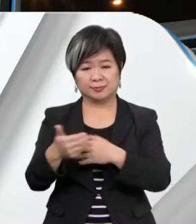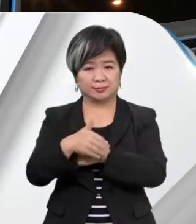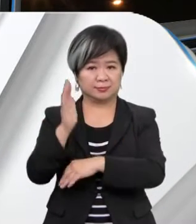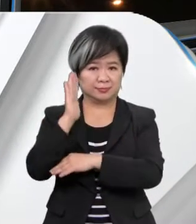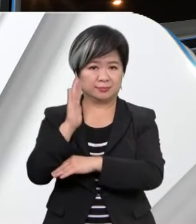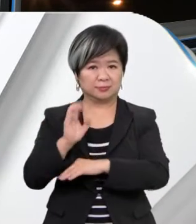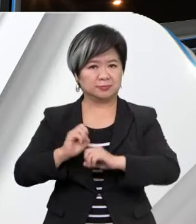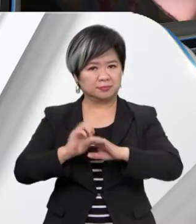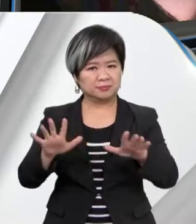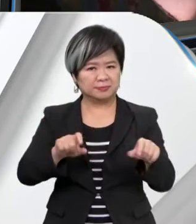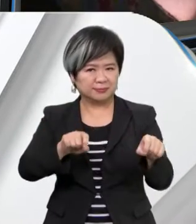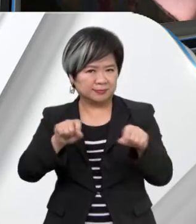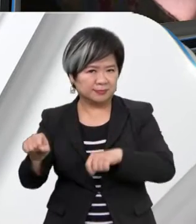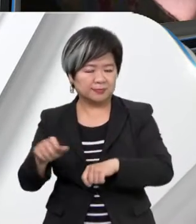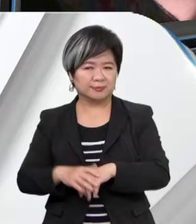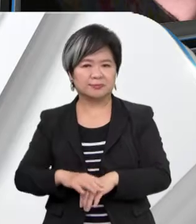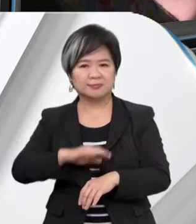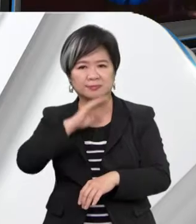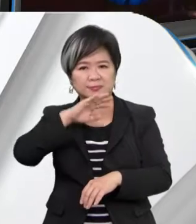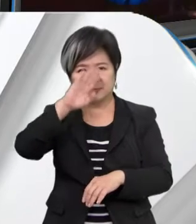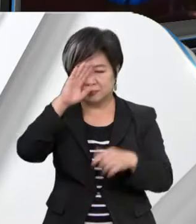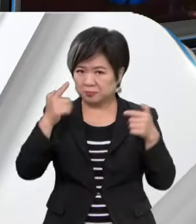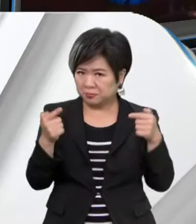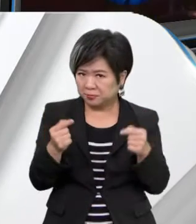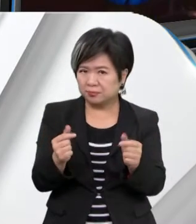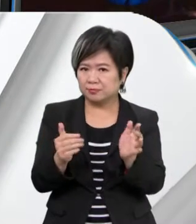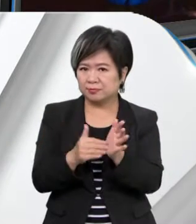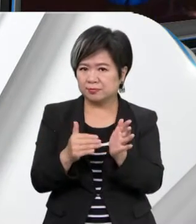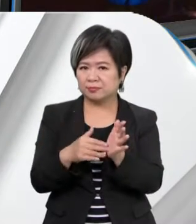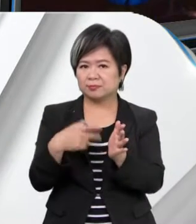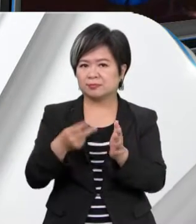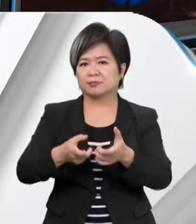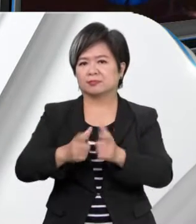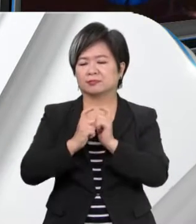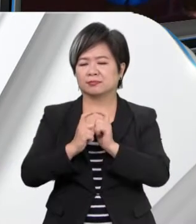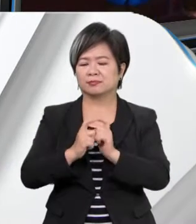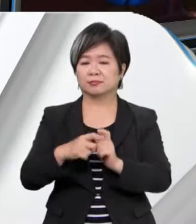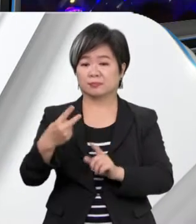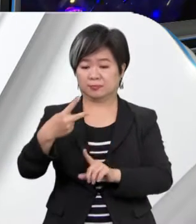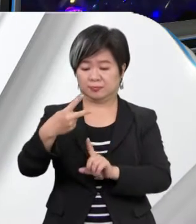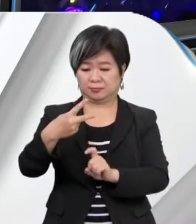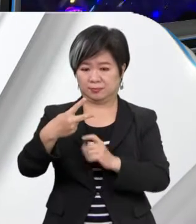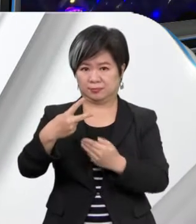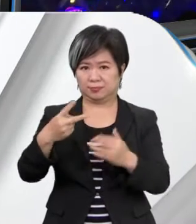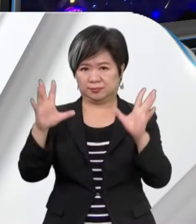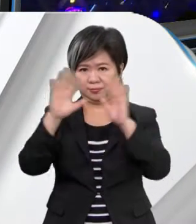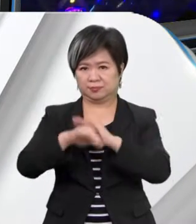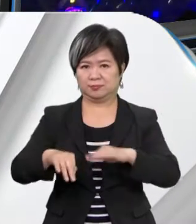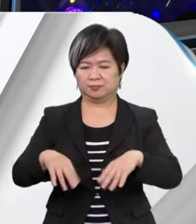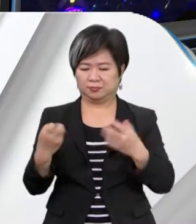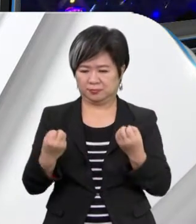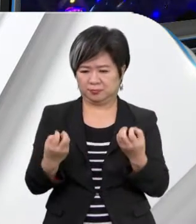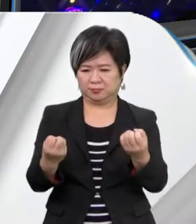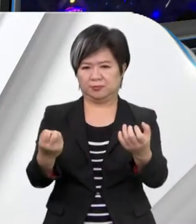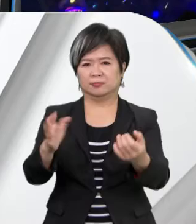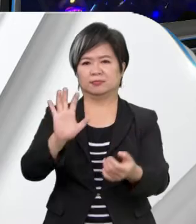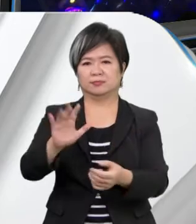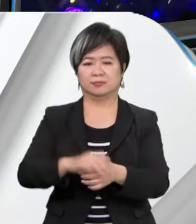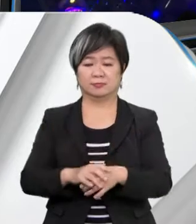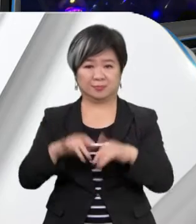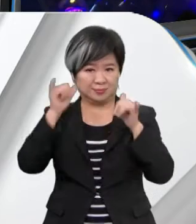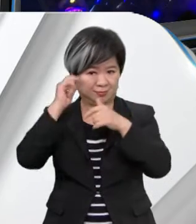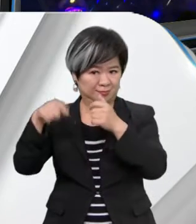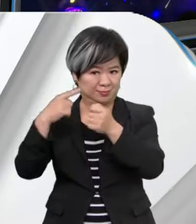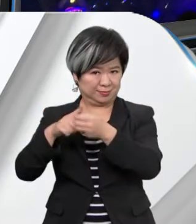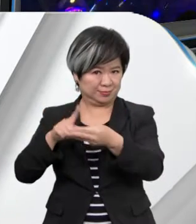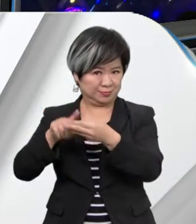布暂停，对过年之前下台了之后，县政府十九暗部点灯。今年除了就牛年的主